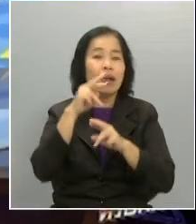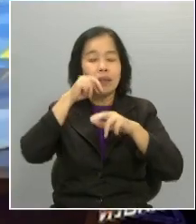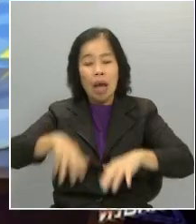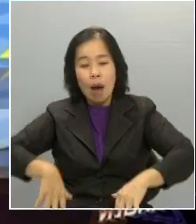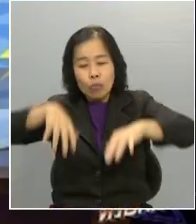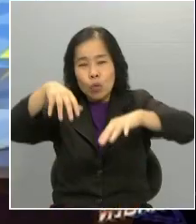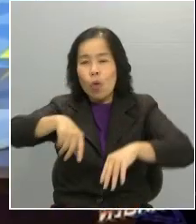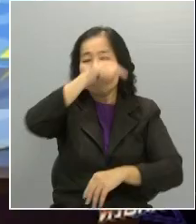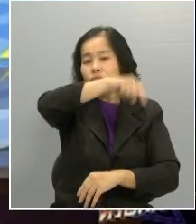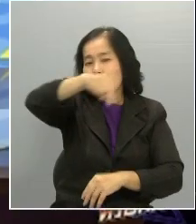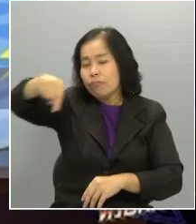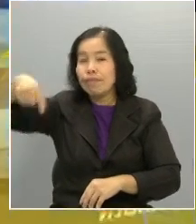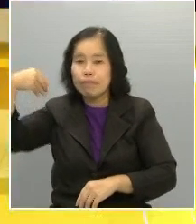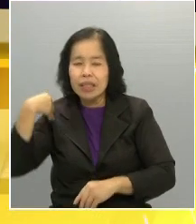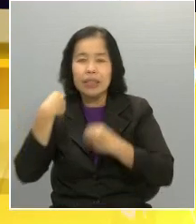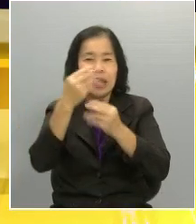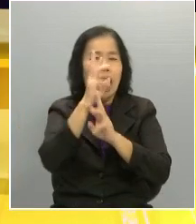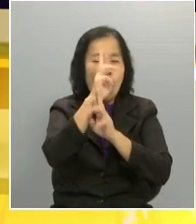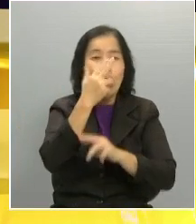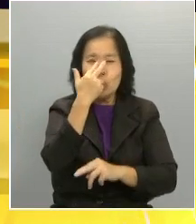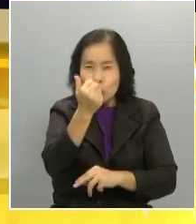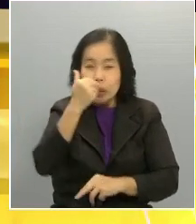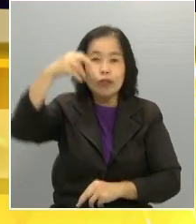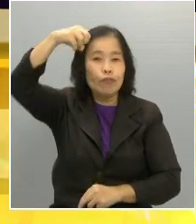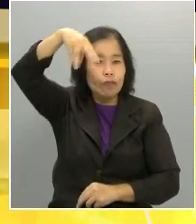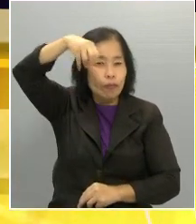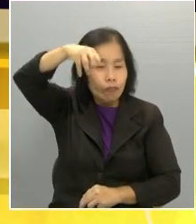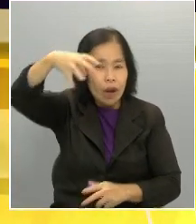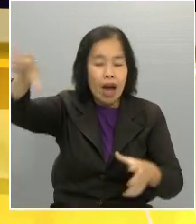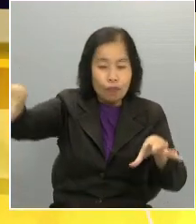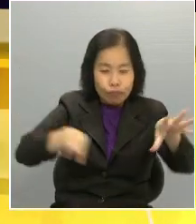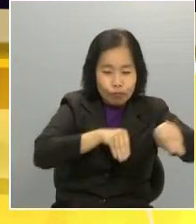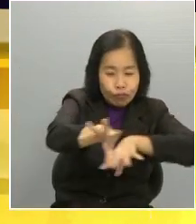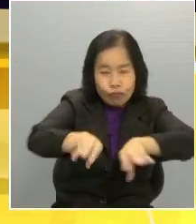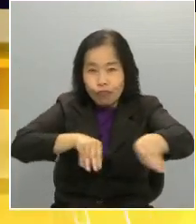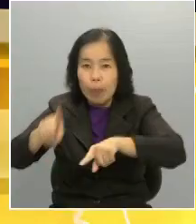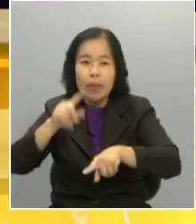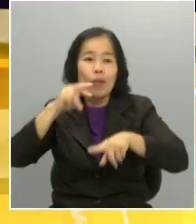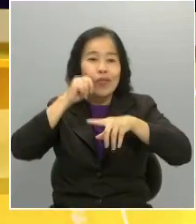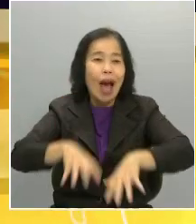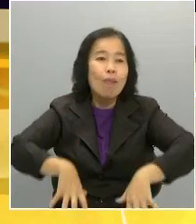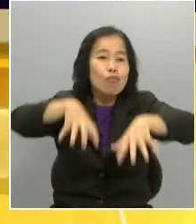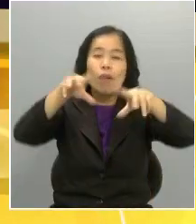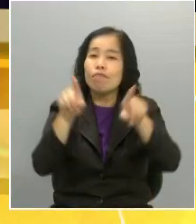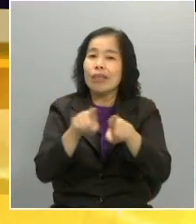ที่ขอให้ระมัดระวังกันด้วยเนี่ยครับข้อความอันตรายที่แฝงมาพร้อมกับน้ำท่วมบ้านไฟรั่วไฟช็อตนั่น